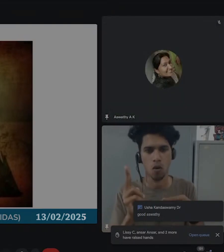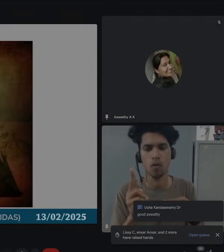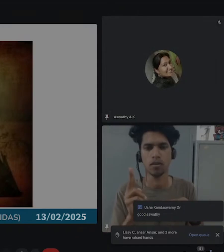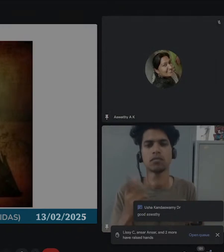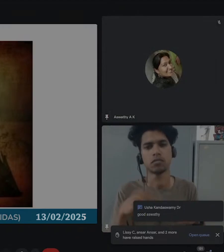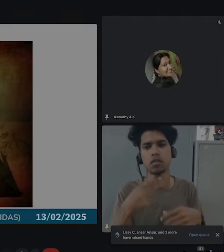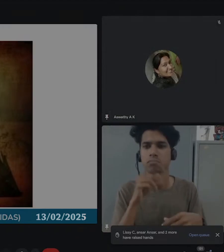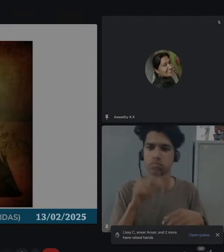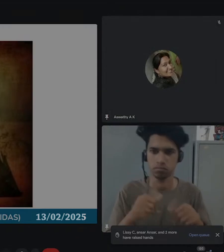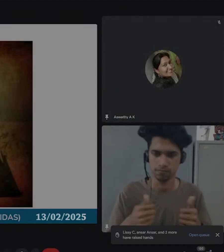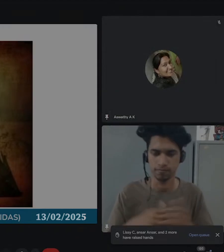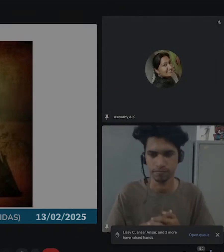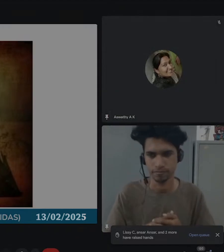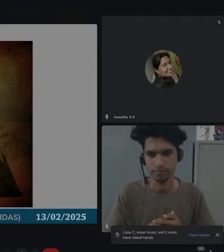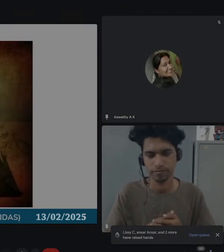ഹലോ